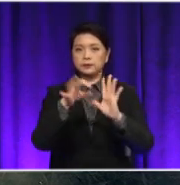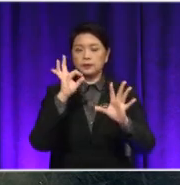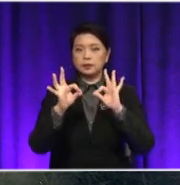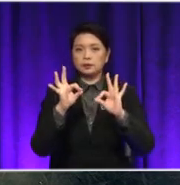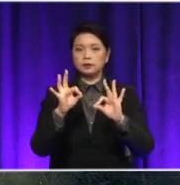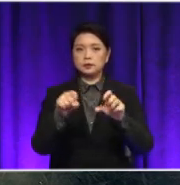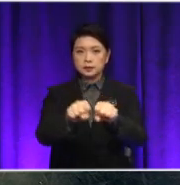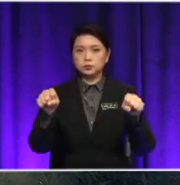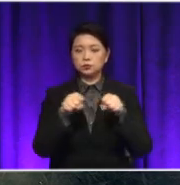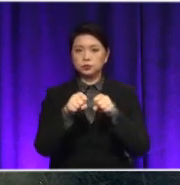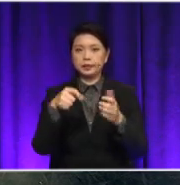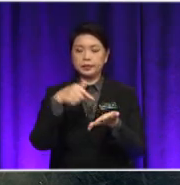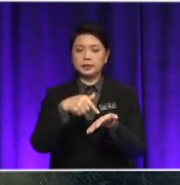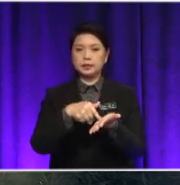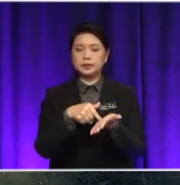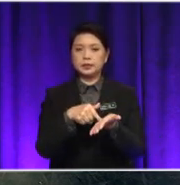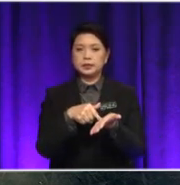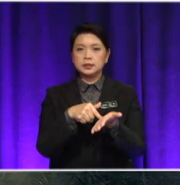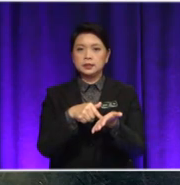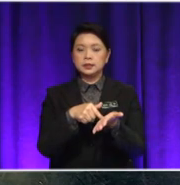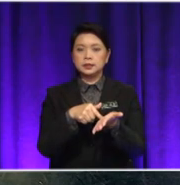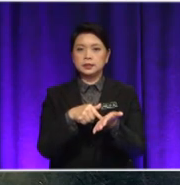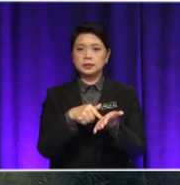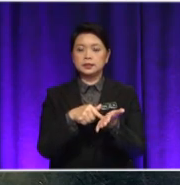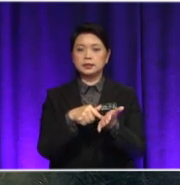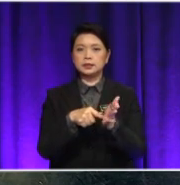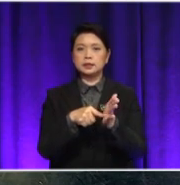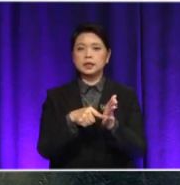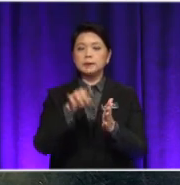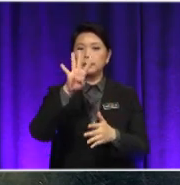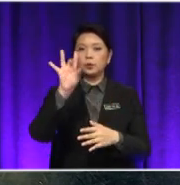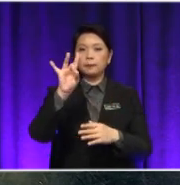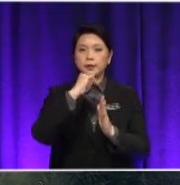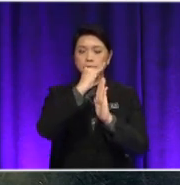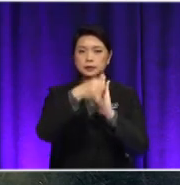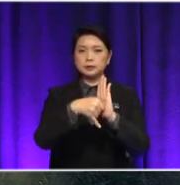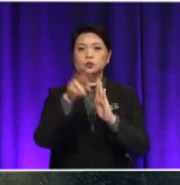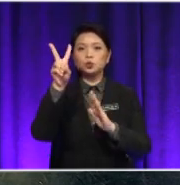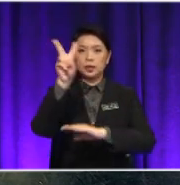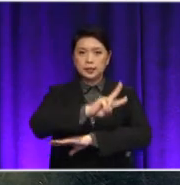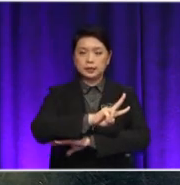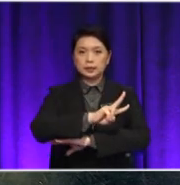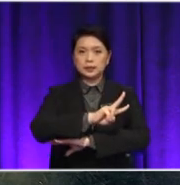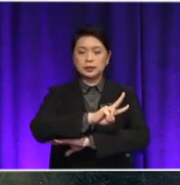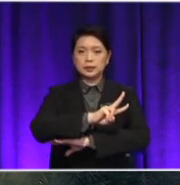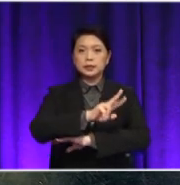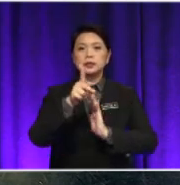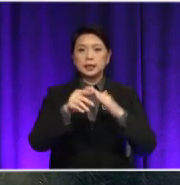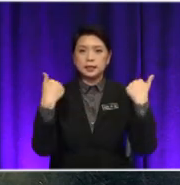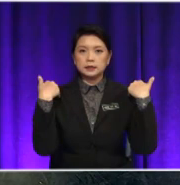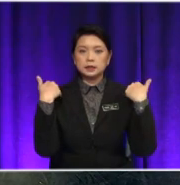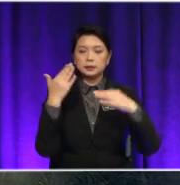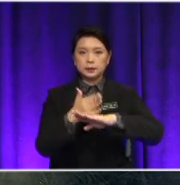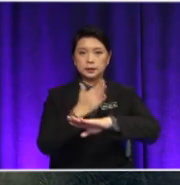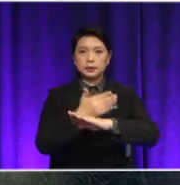ini dalam selama 48 jam itu bersama dengan 2 hari. Keadaan semakin